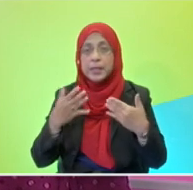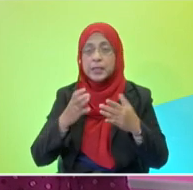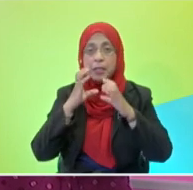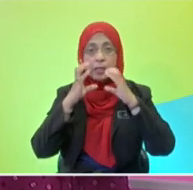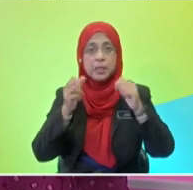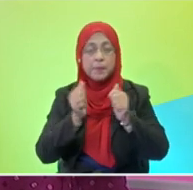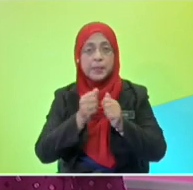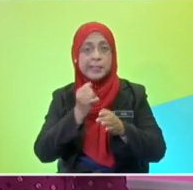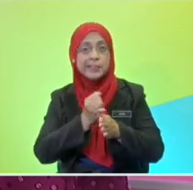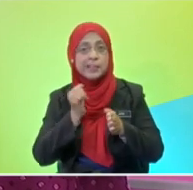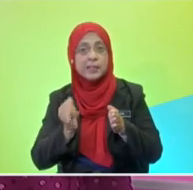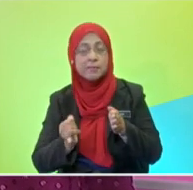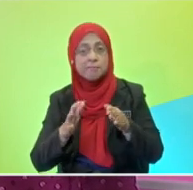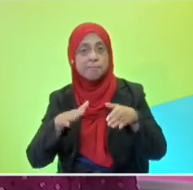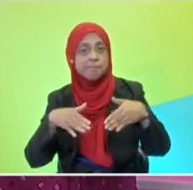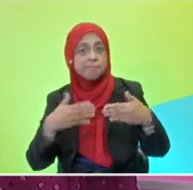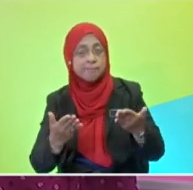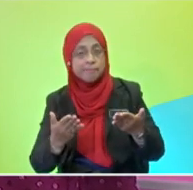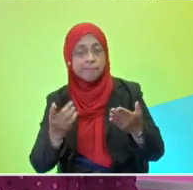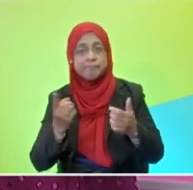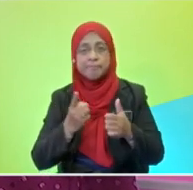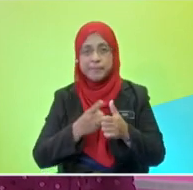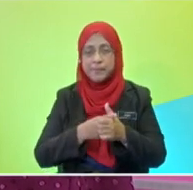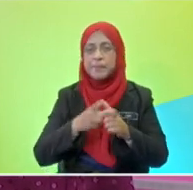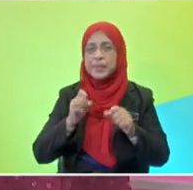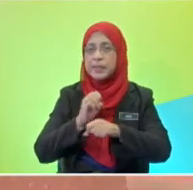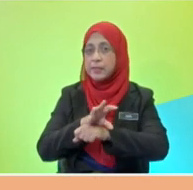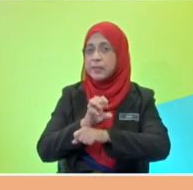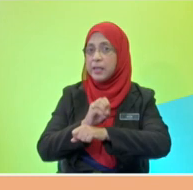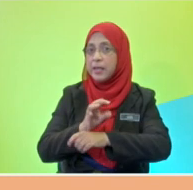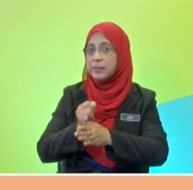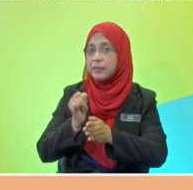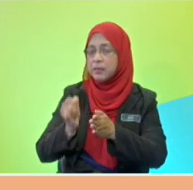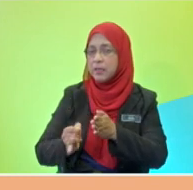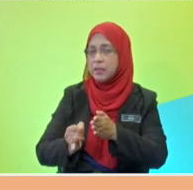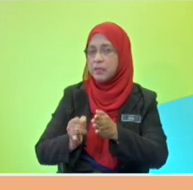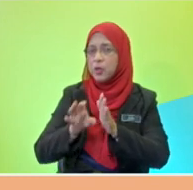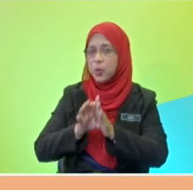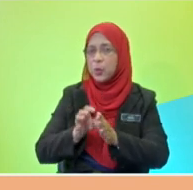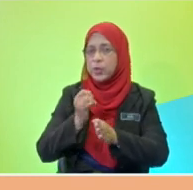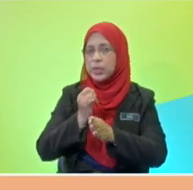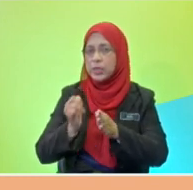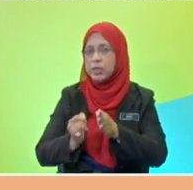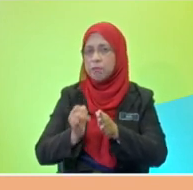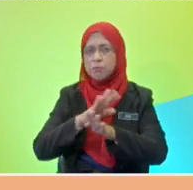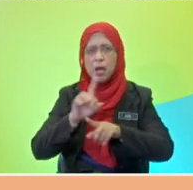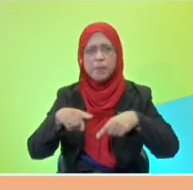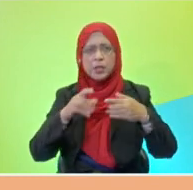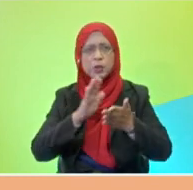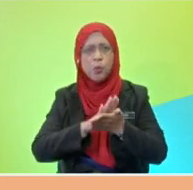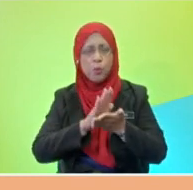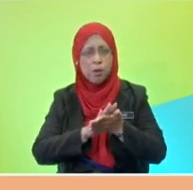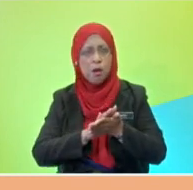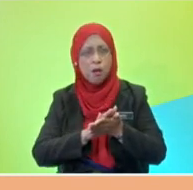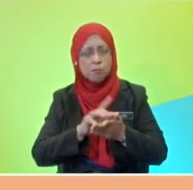terhadap jenagita Pertama beri nasihat tapi tengok jurang kita itu tak bikin sekolah kawan kita tuh Kunti kita sebagai